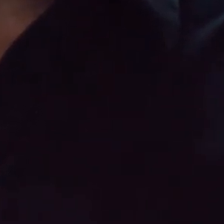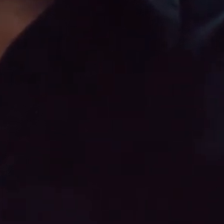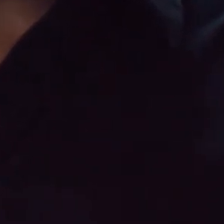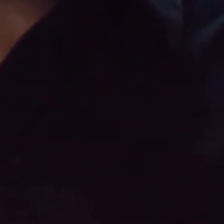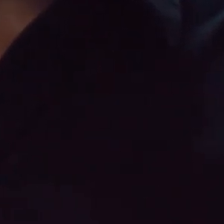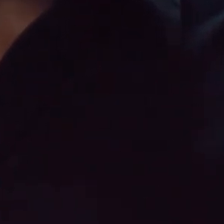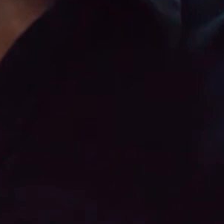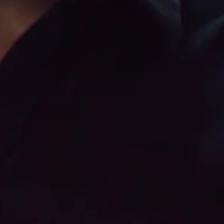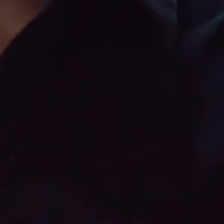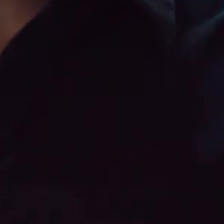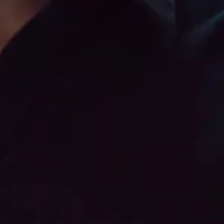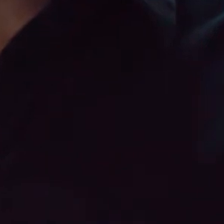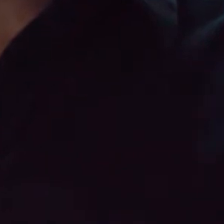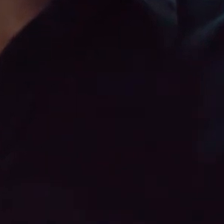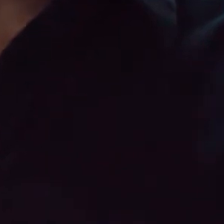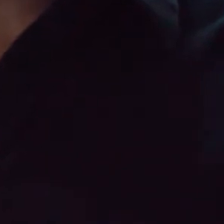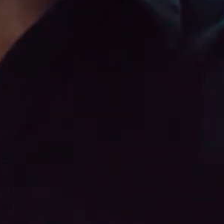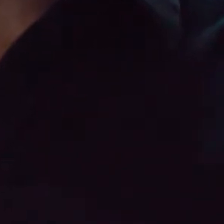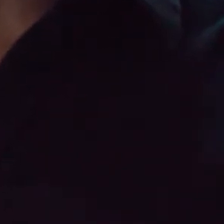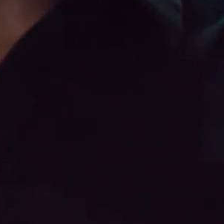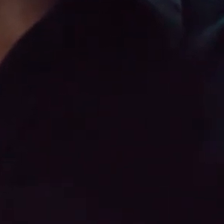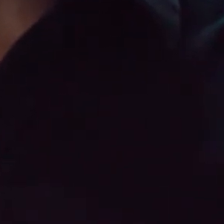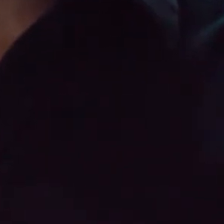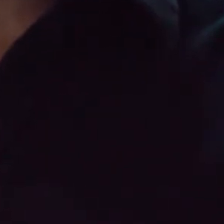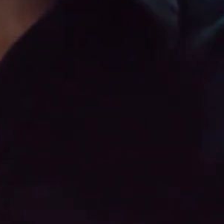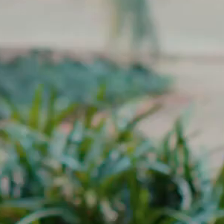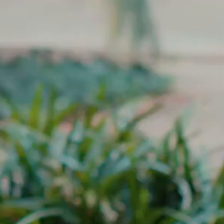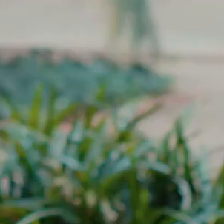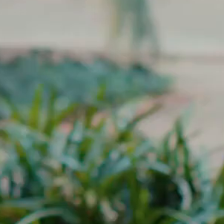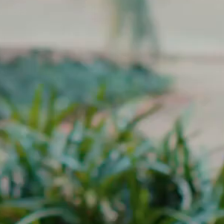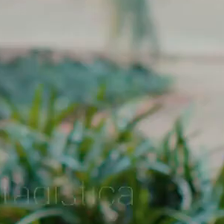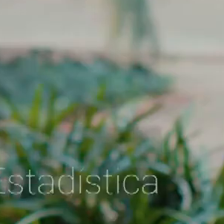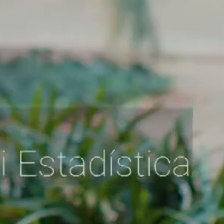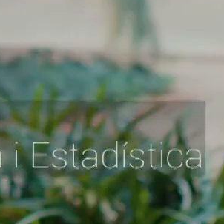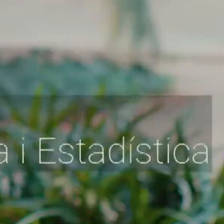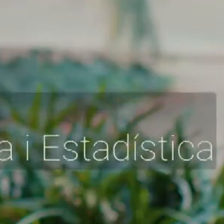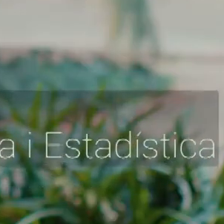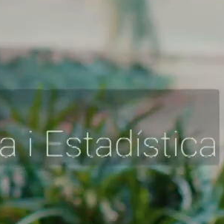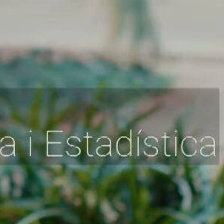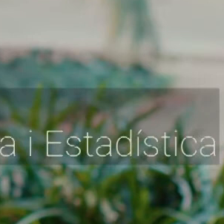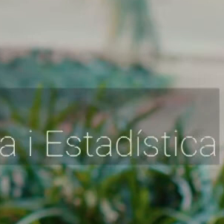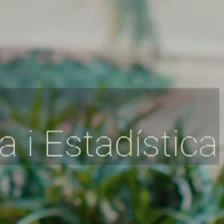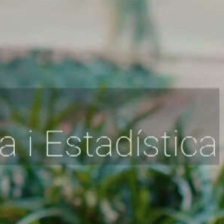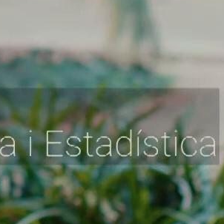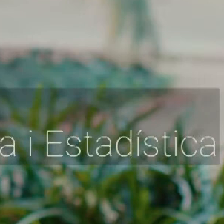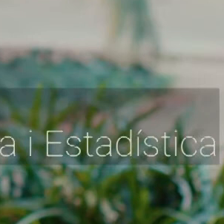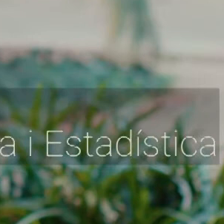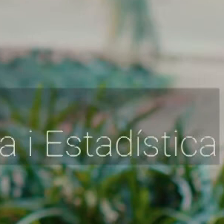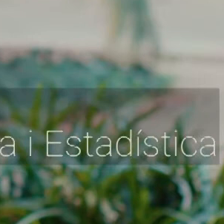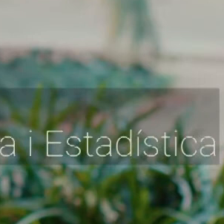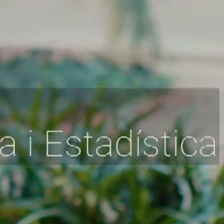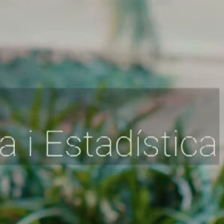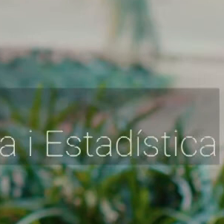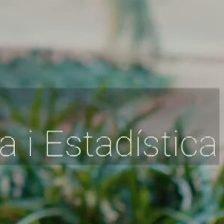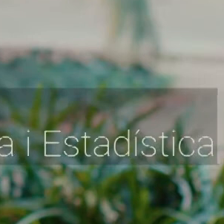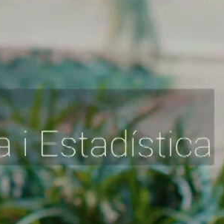aprenentatges que havien de seguir fent els nostres alumnes durant el seu procés formatiu. Sí, doncs en l'àmbit laboral, com jo pertanyo al grup de virus entèrics, el